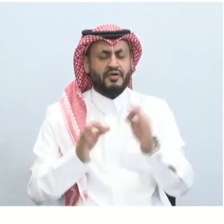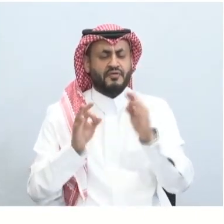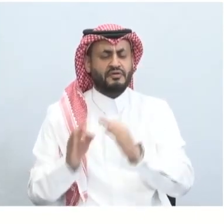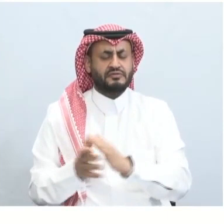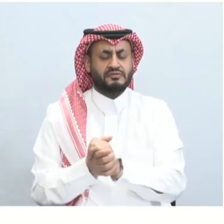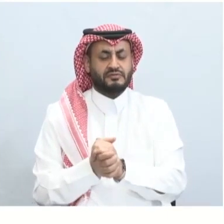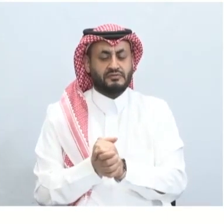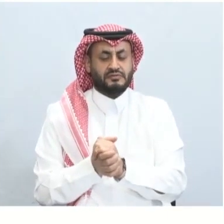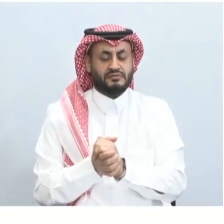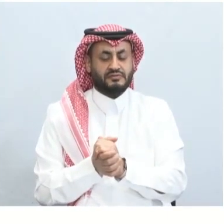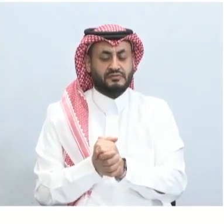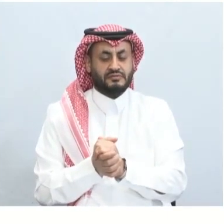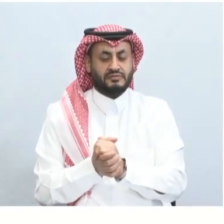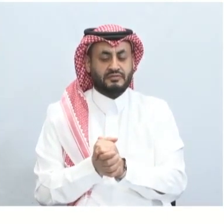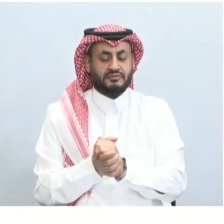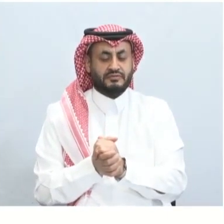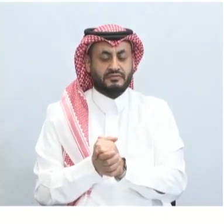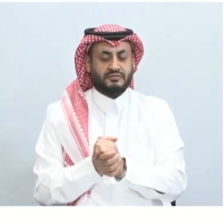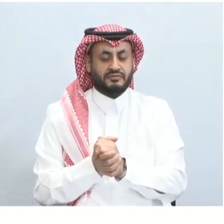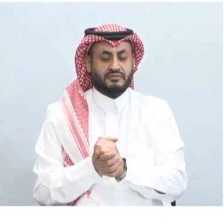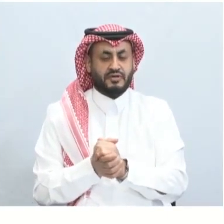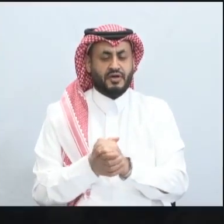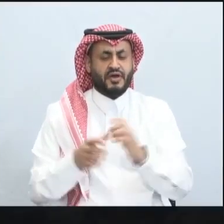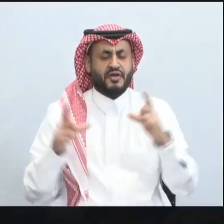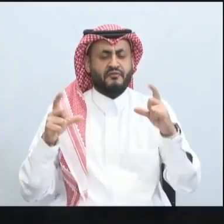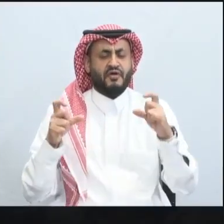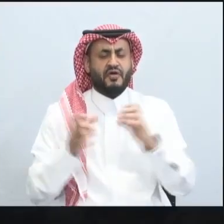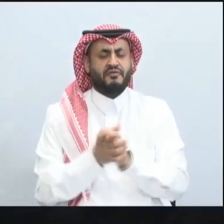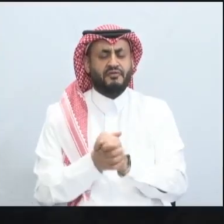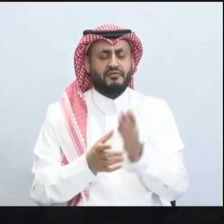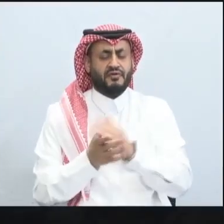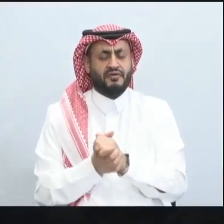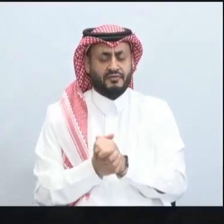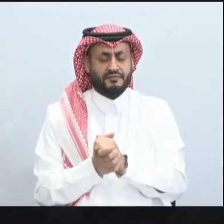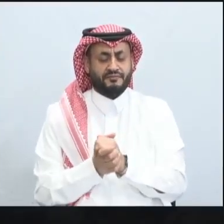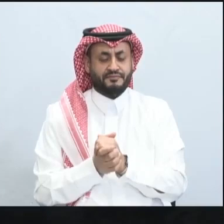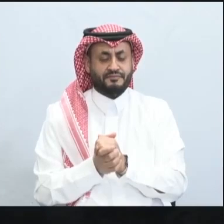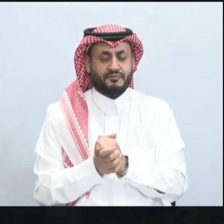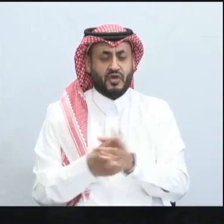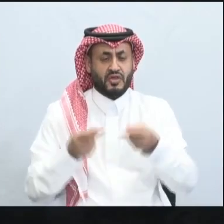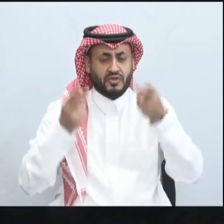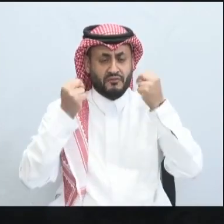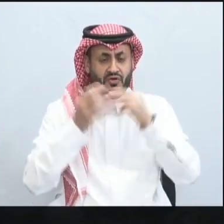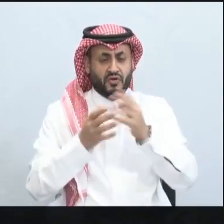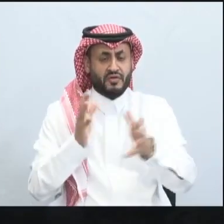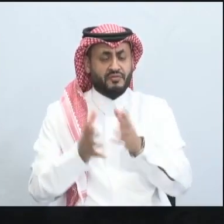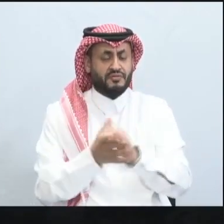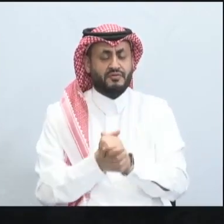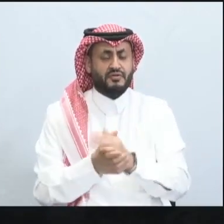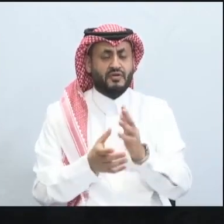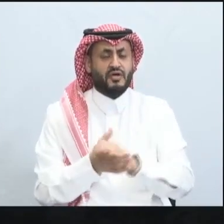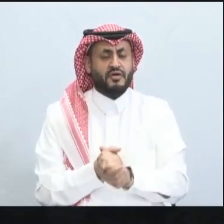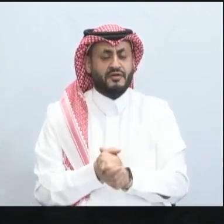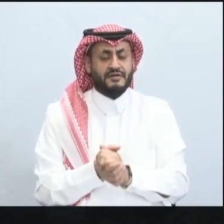الايات وايضا التفقه فيها وغيرها من الامور لانها تحمل من